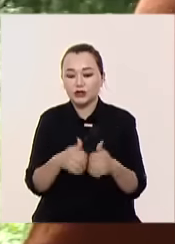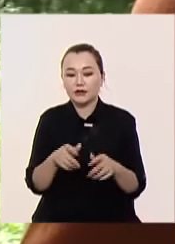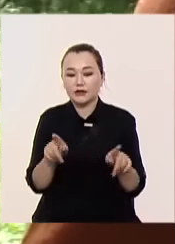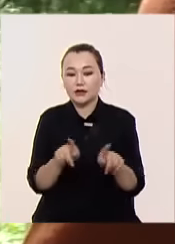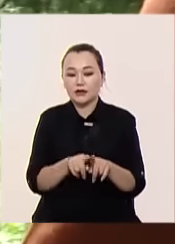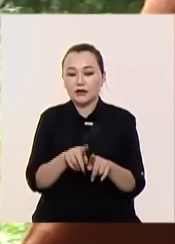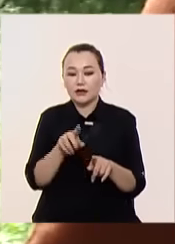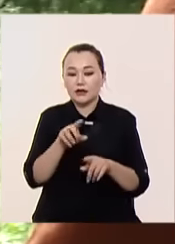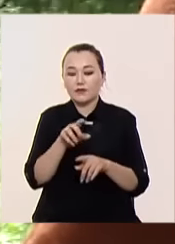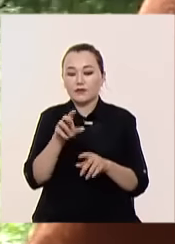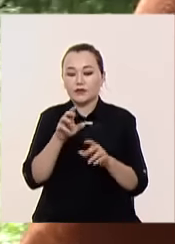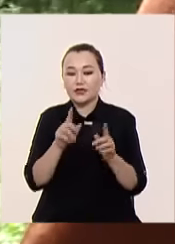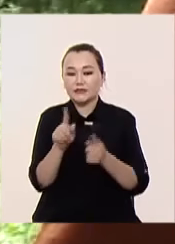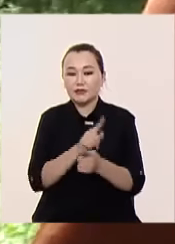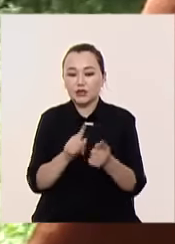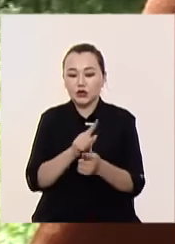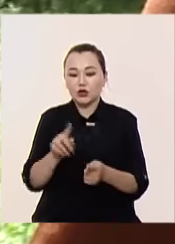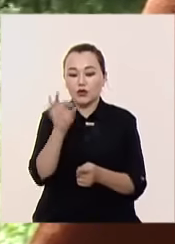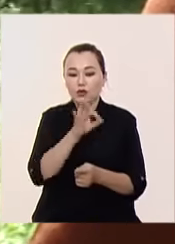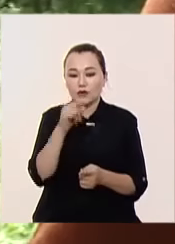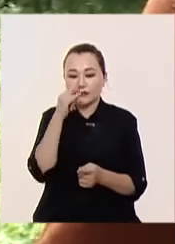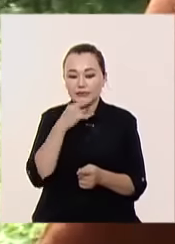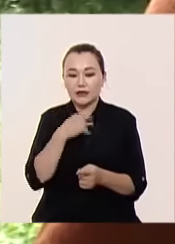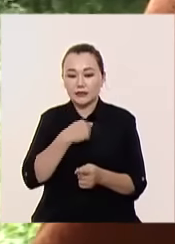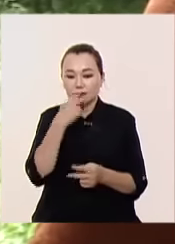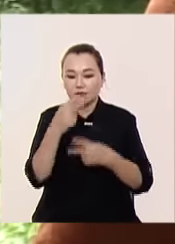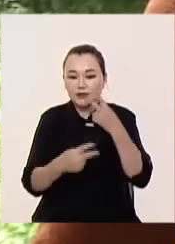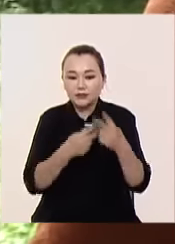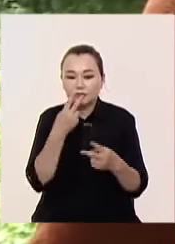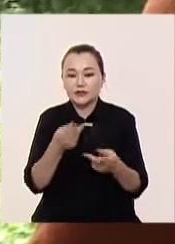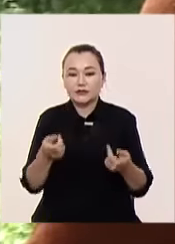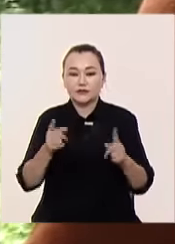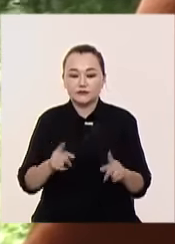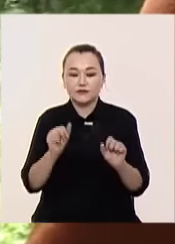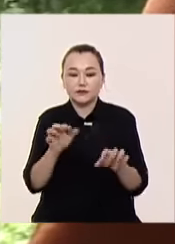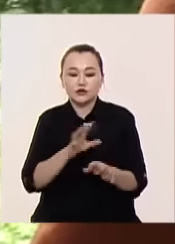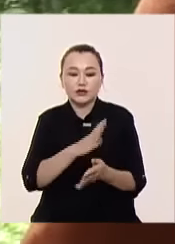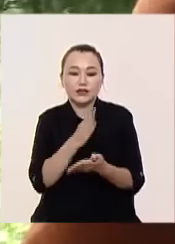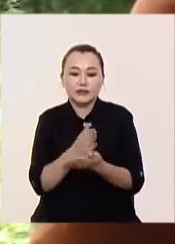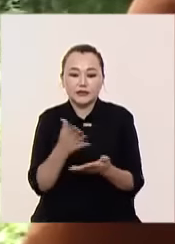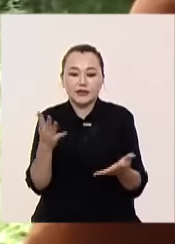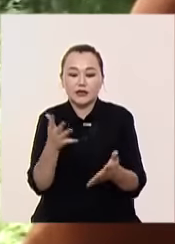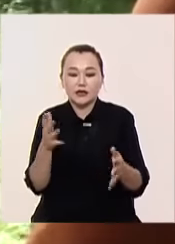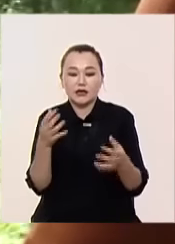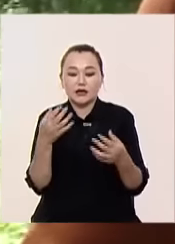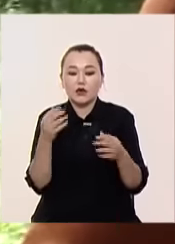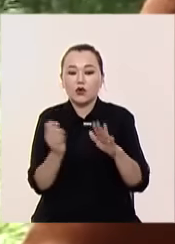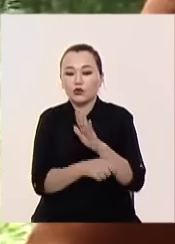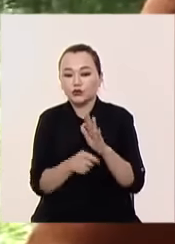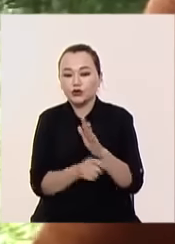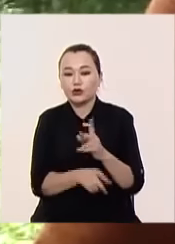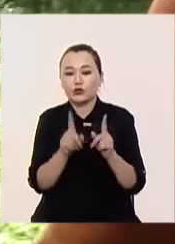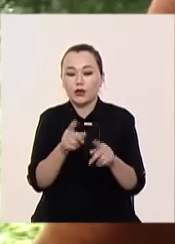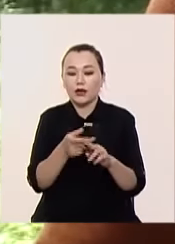геополитические изменения ситуации мы видим. Действительно, возможно, есть какие-то упущения в этом вопросе.